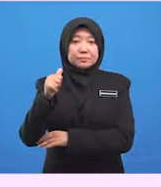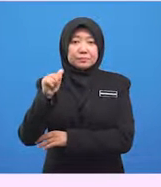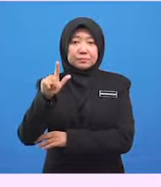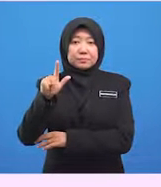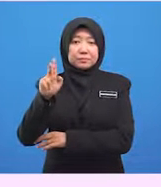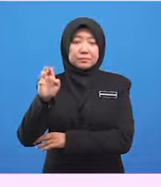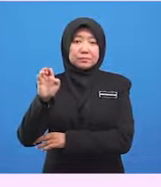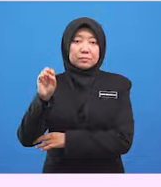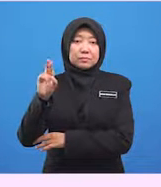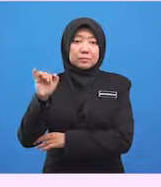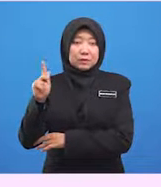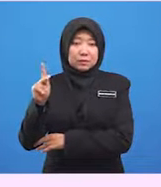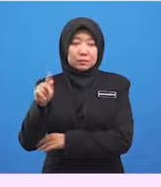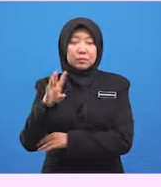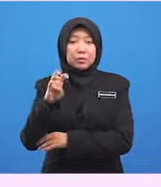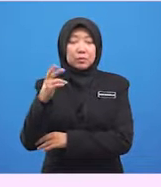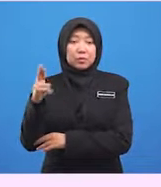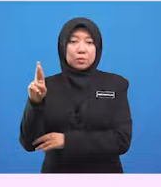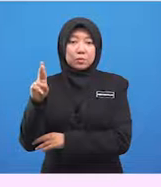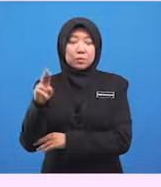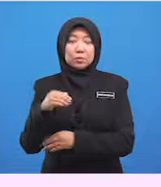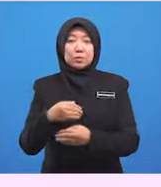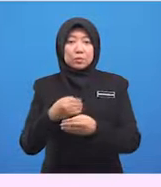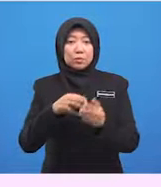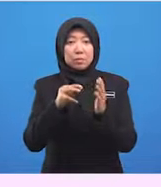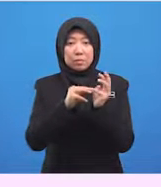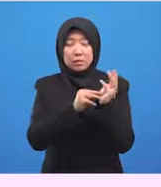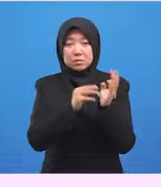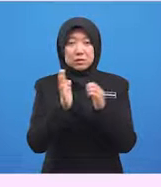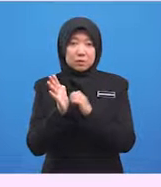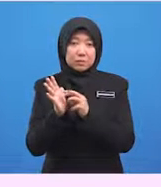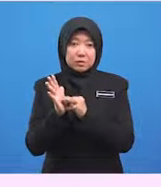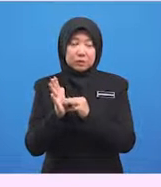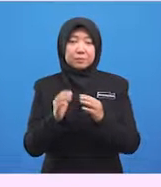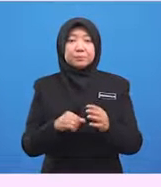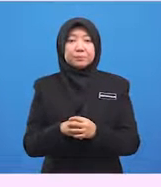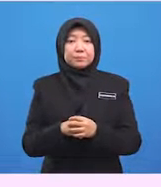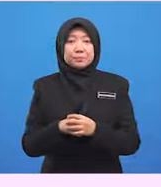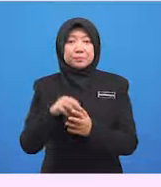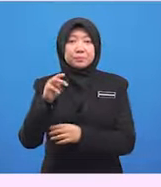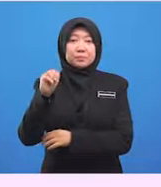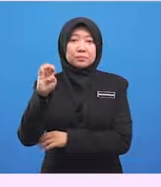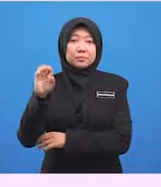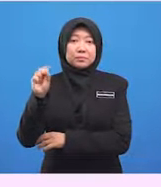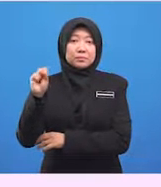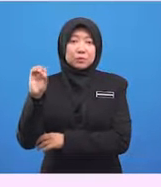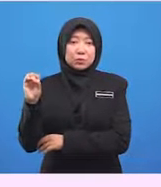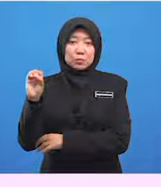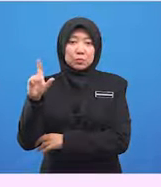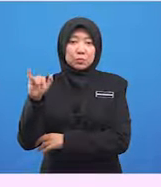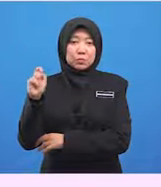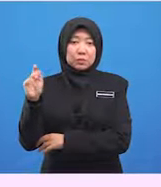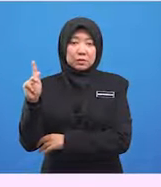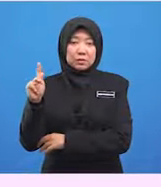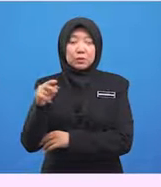pada Rp40.000 tahun sebelum masehi zaman mesolitik yaitu pada